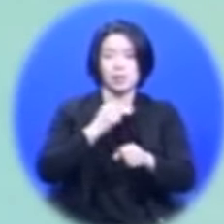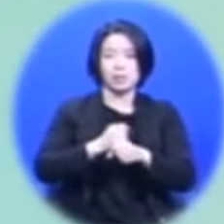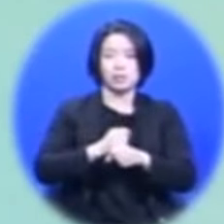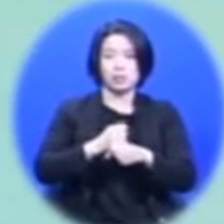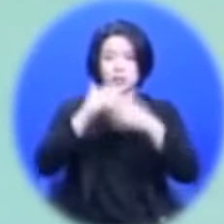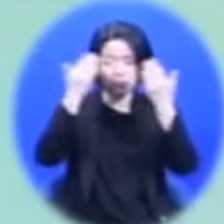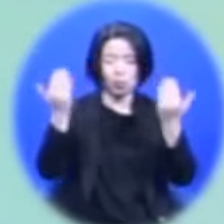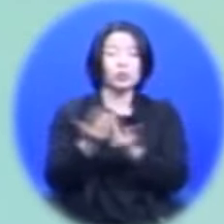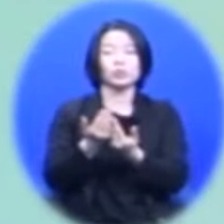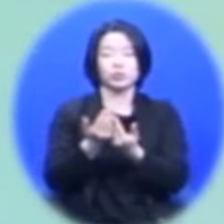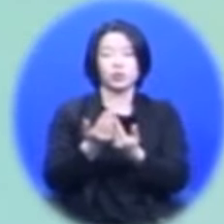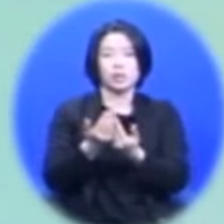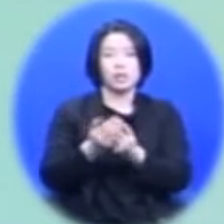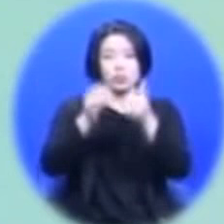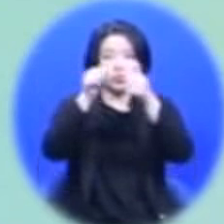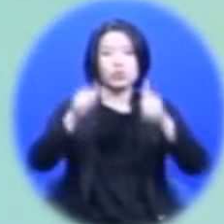우상이라는